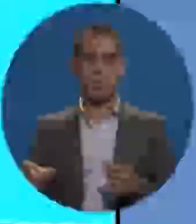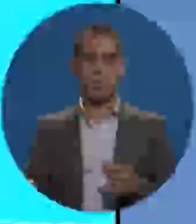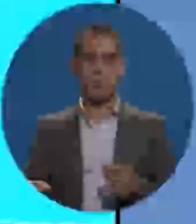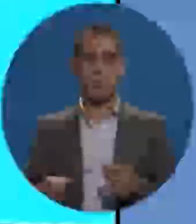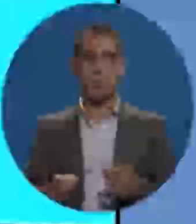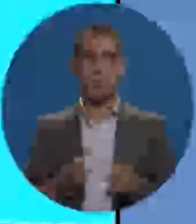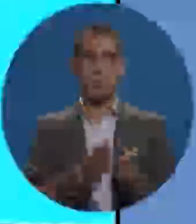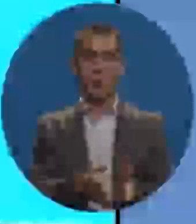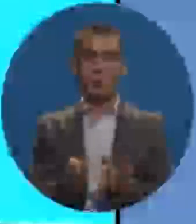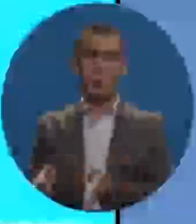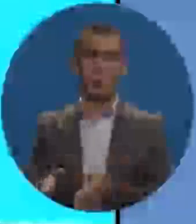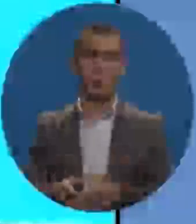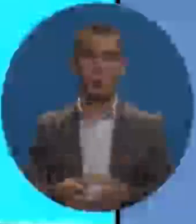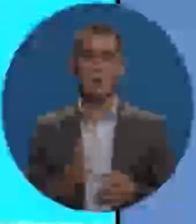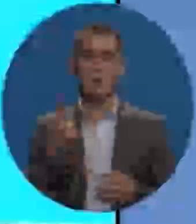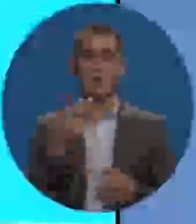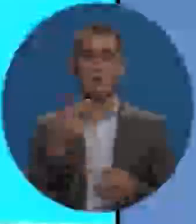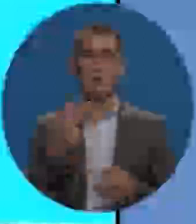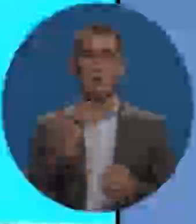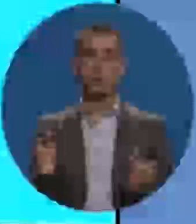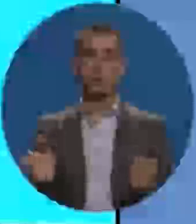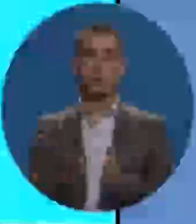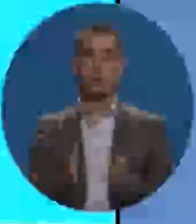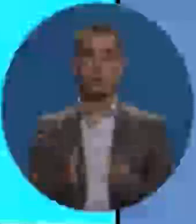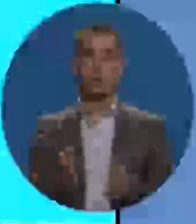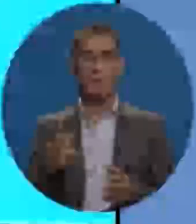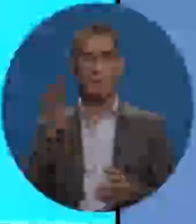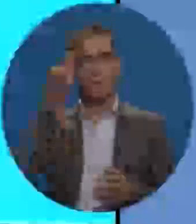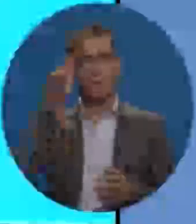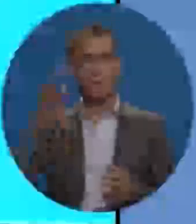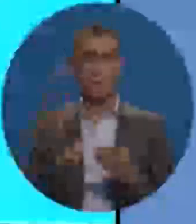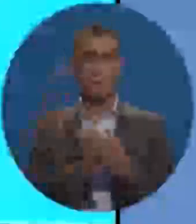есе кем оқушы жәрдем берген.